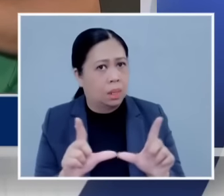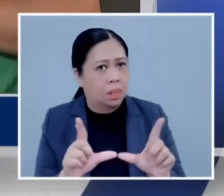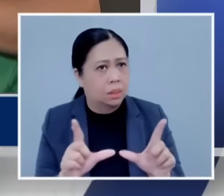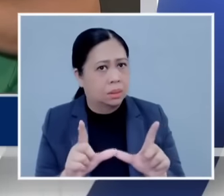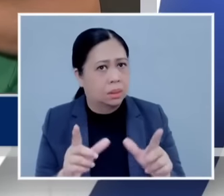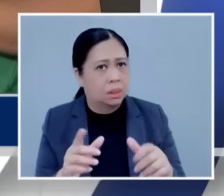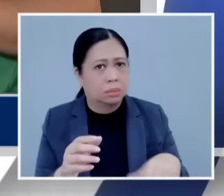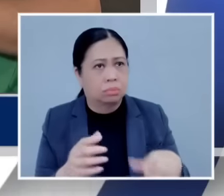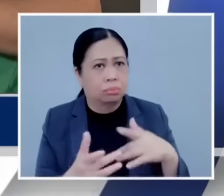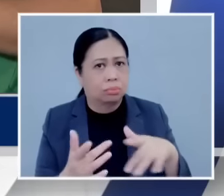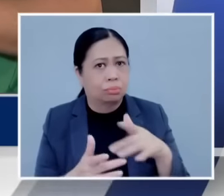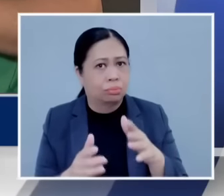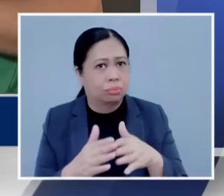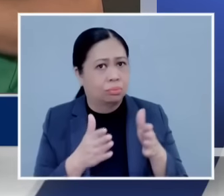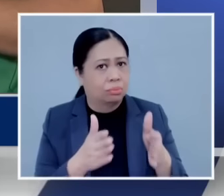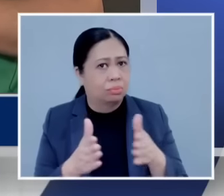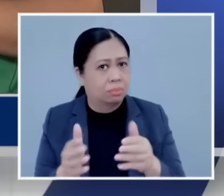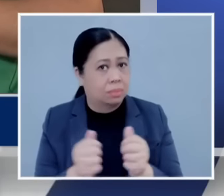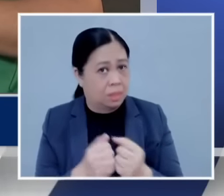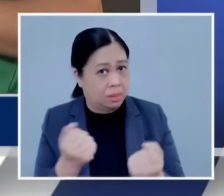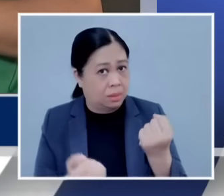mga kalsada, pati yung driver.